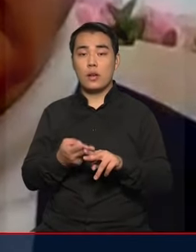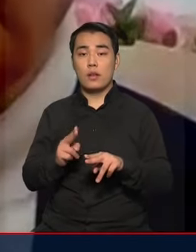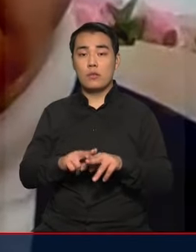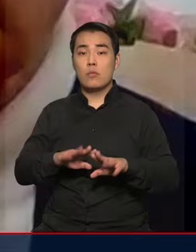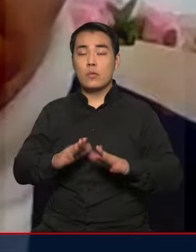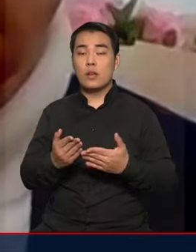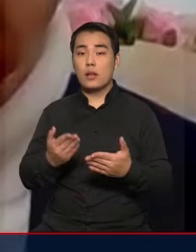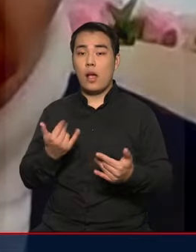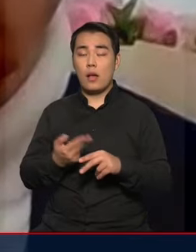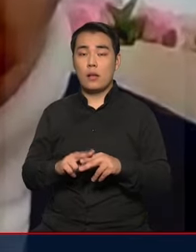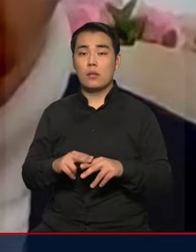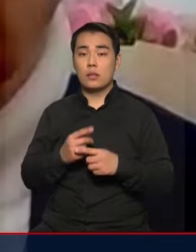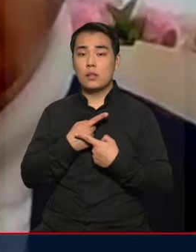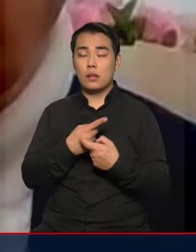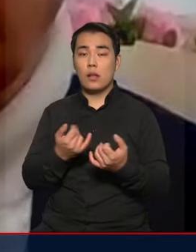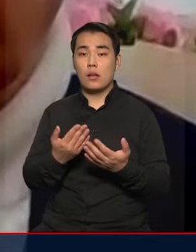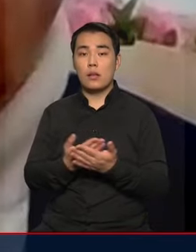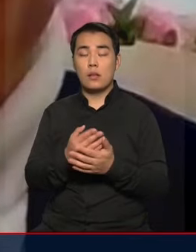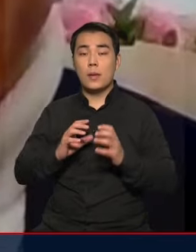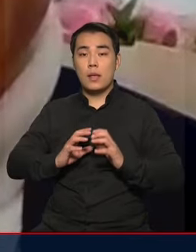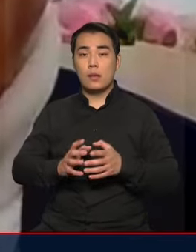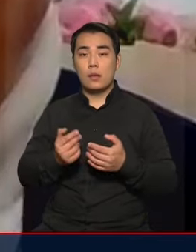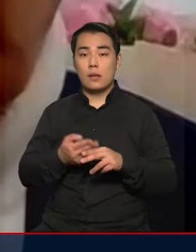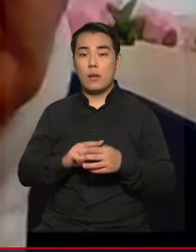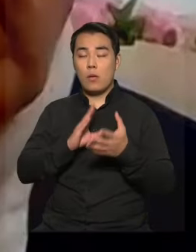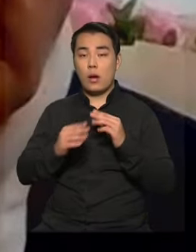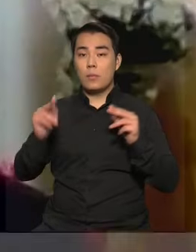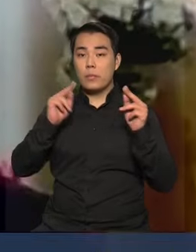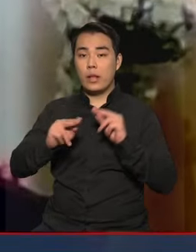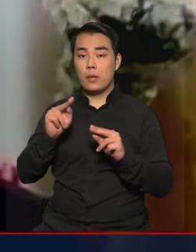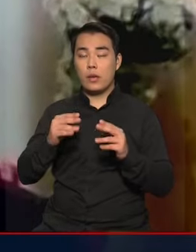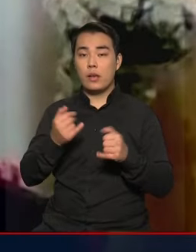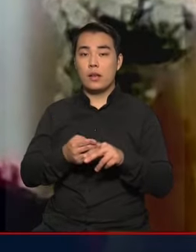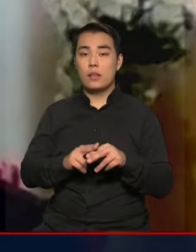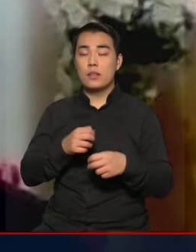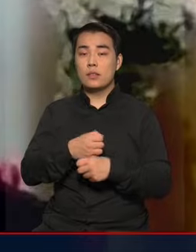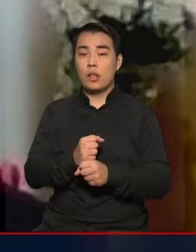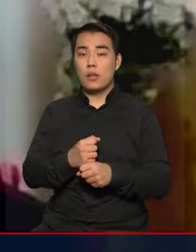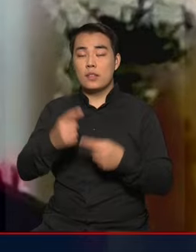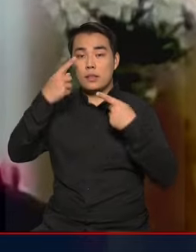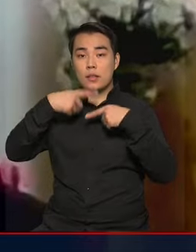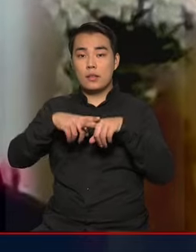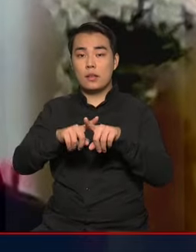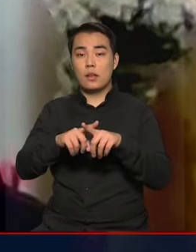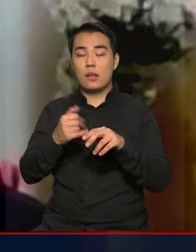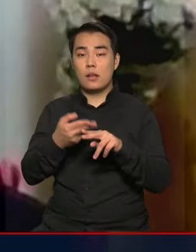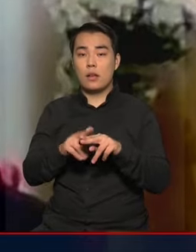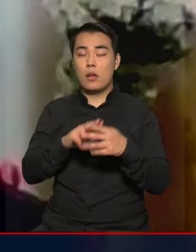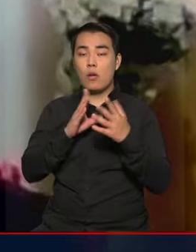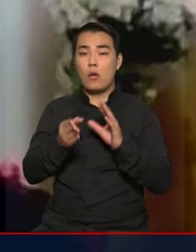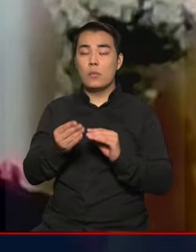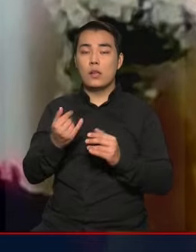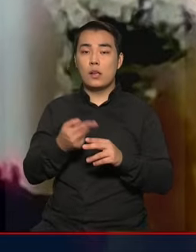алдын ала болжайтын дүние жүзінде әлі білімі, ғылыми, техникалық